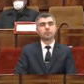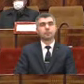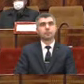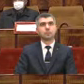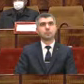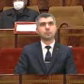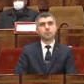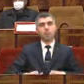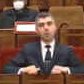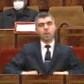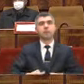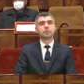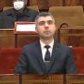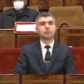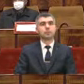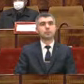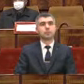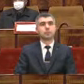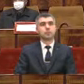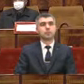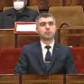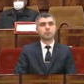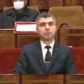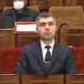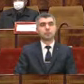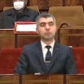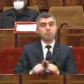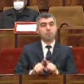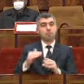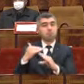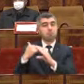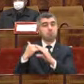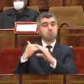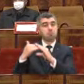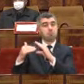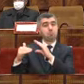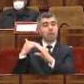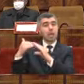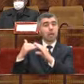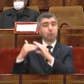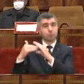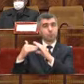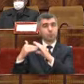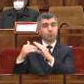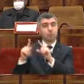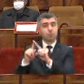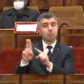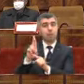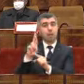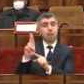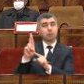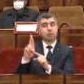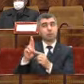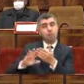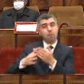السيد الوزير، في رسالة اللي تليتموها واللي وجهها صاحب الجلالة